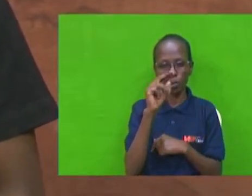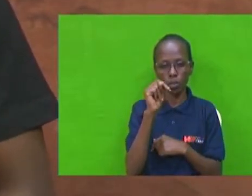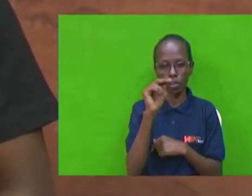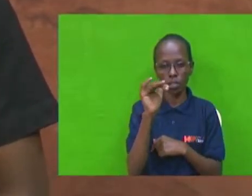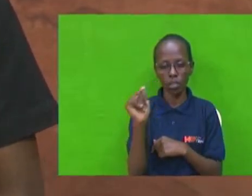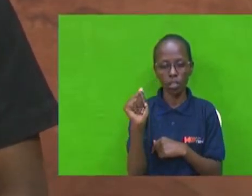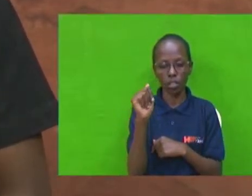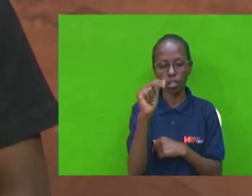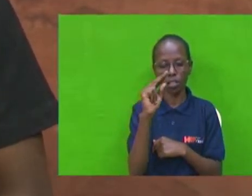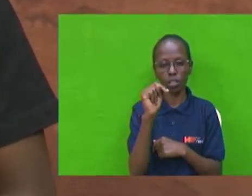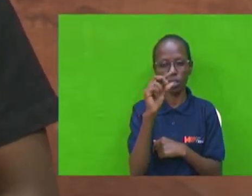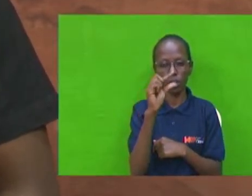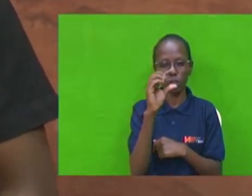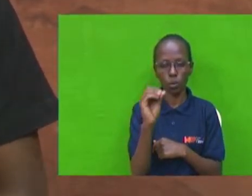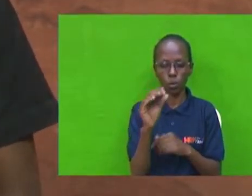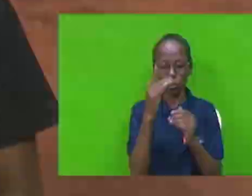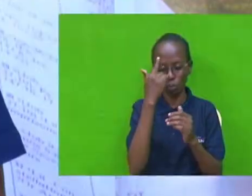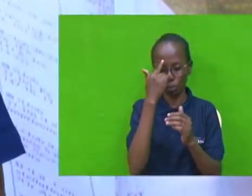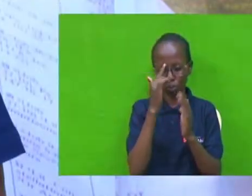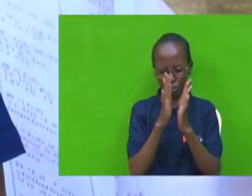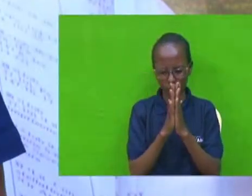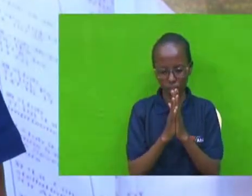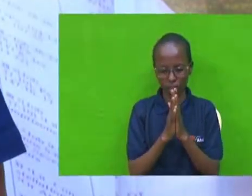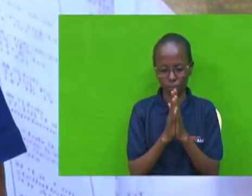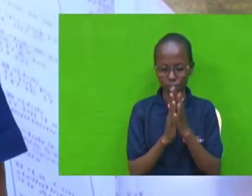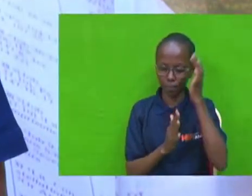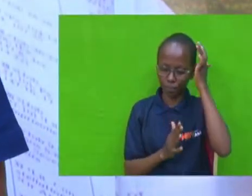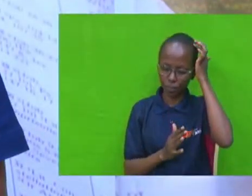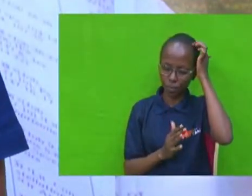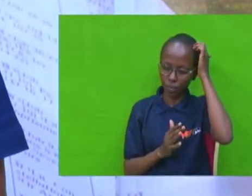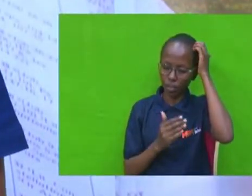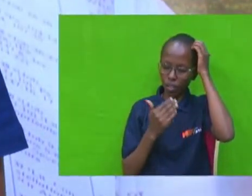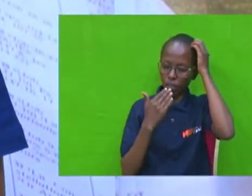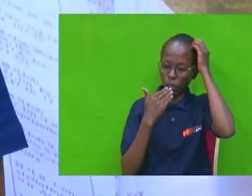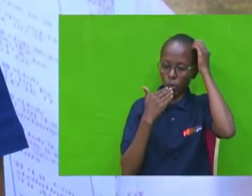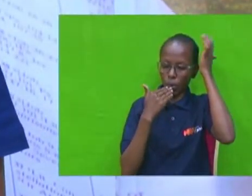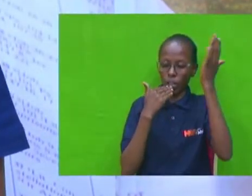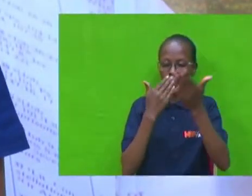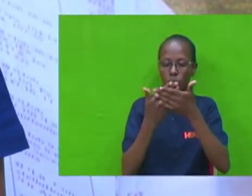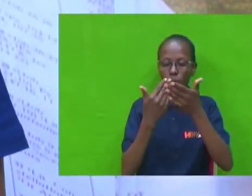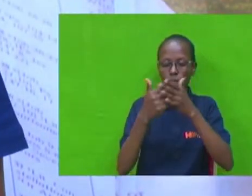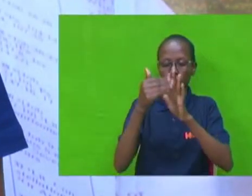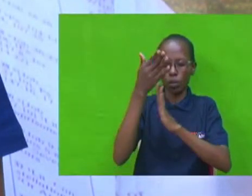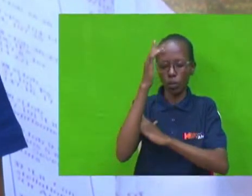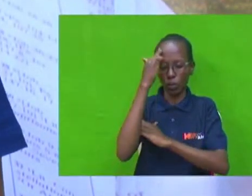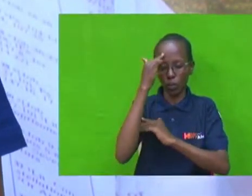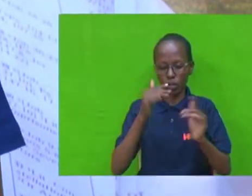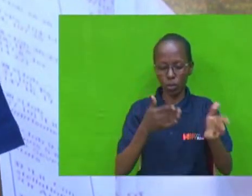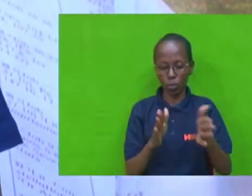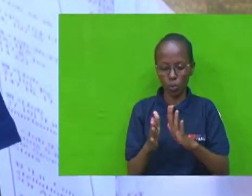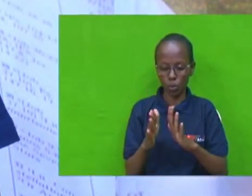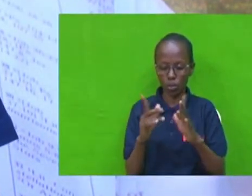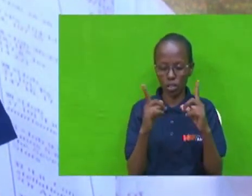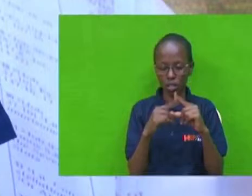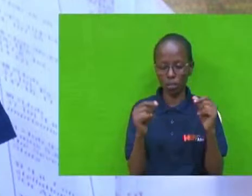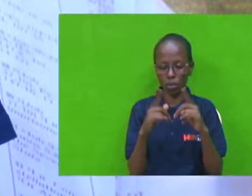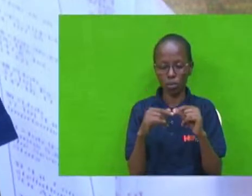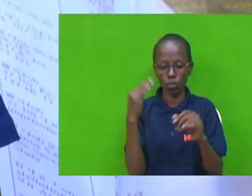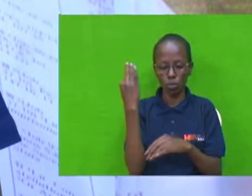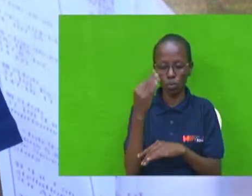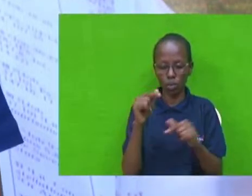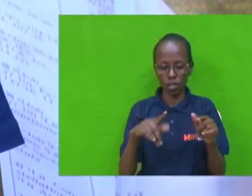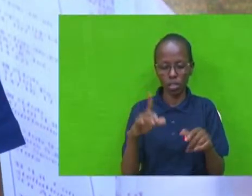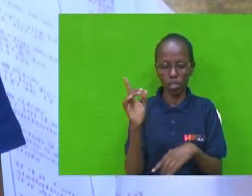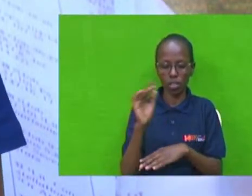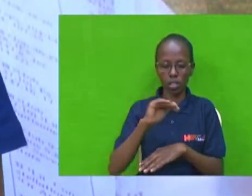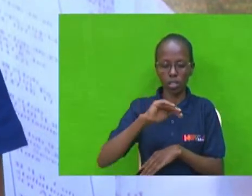ombi. Karibu mwalimu. Tunaomba. Tunakushukuru Mungu wetu mfalme wa ajabu, asante kwa nafasi hii na ujumbe wako ambao unahubiriwa katika mji huu.